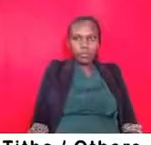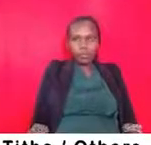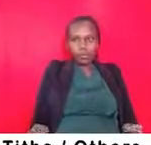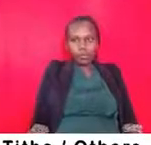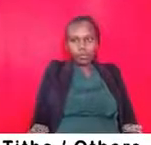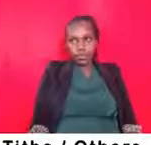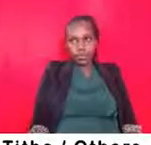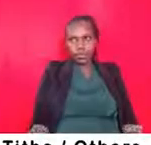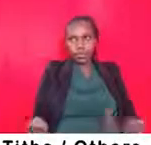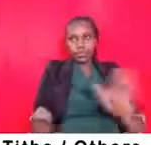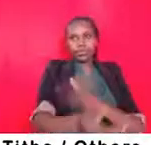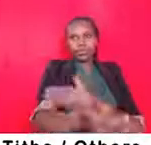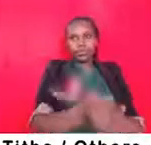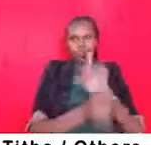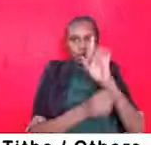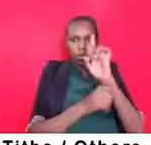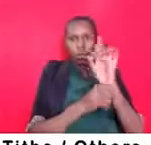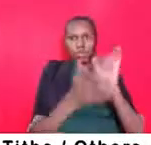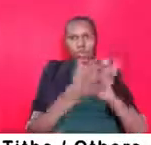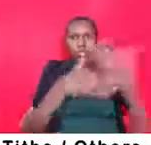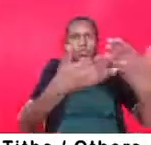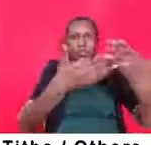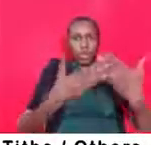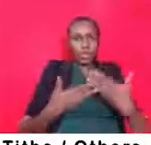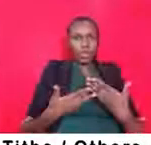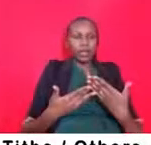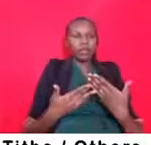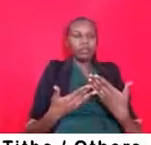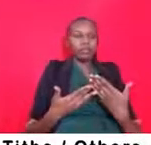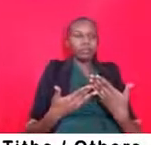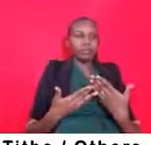Tutaimba wimbo mmoja ndio tukaribishe